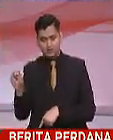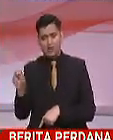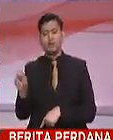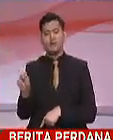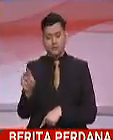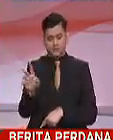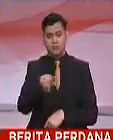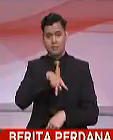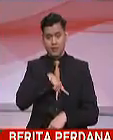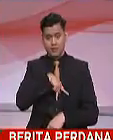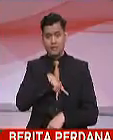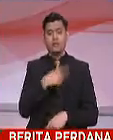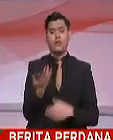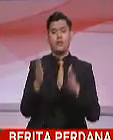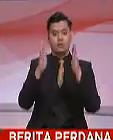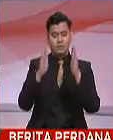Hockeyademy.